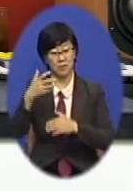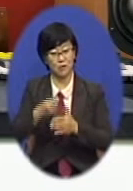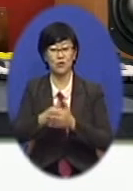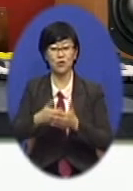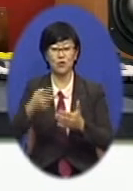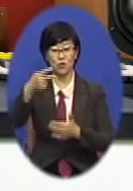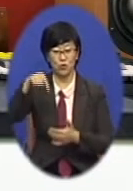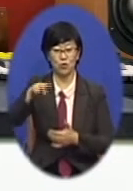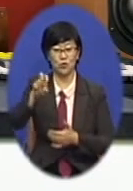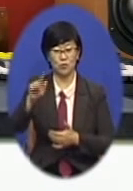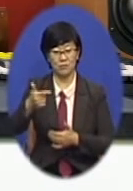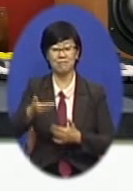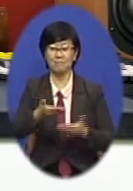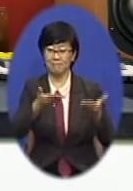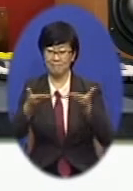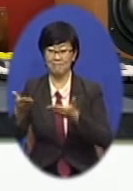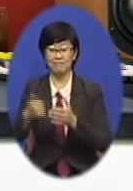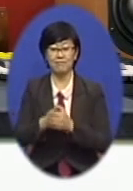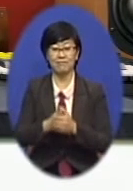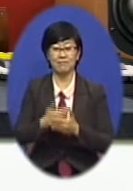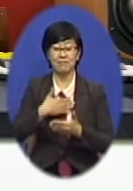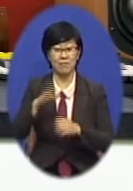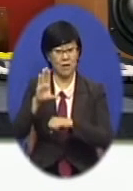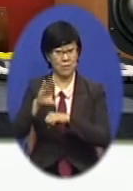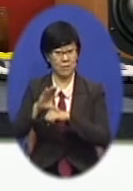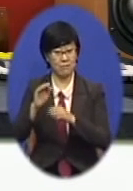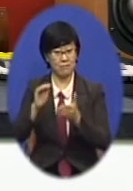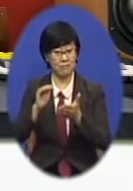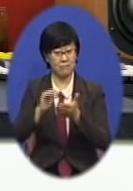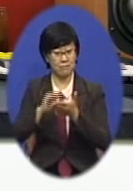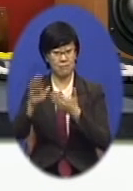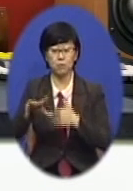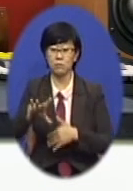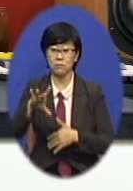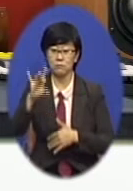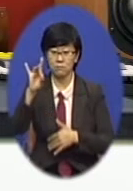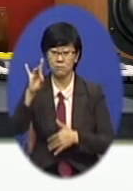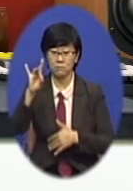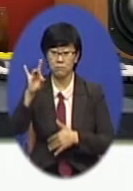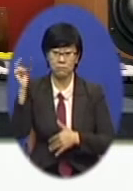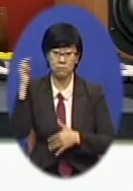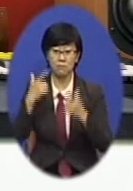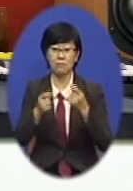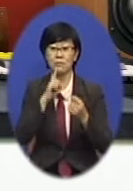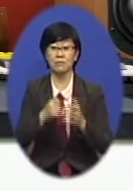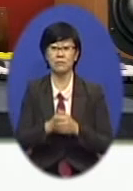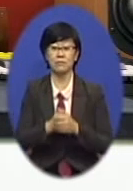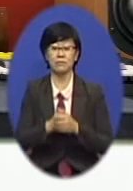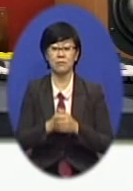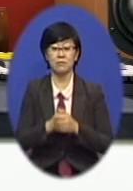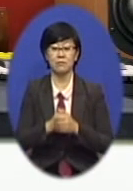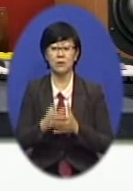이 노래 정말 제가 방송 진행한 이래 처음 그래요? 듣는 것 같아요. 예, 이 노래가